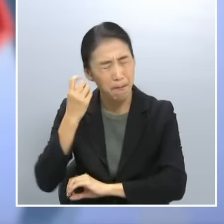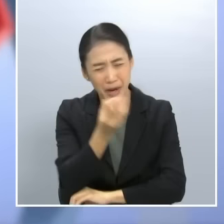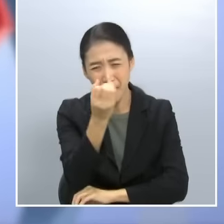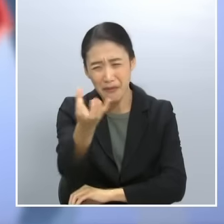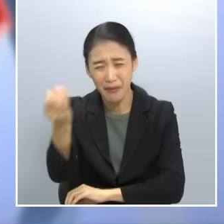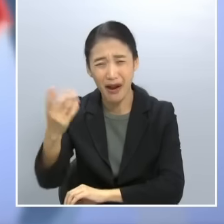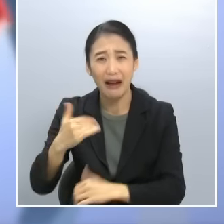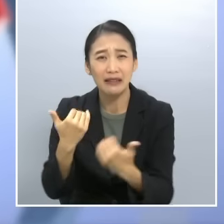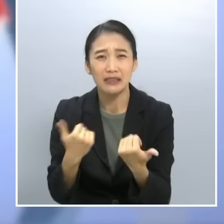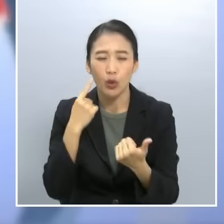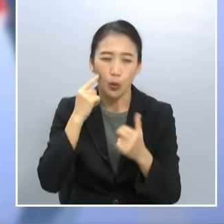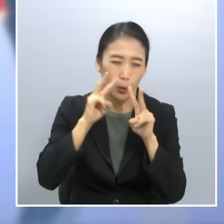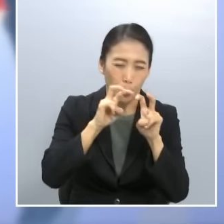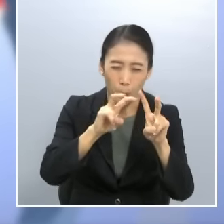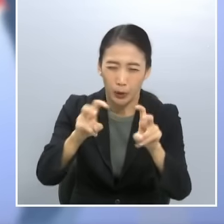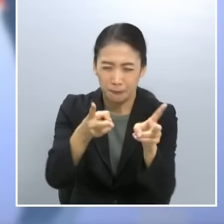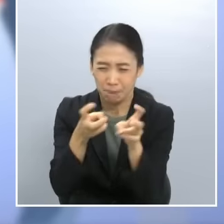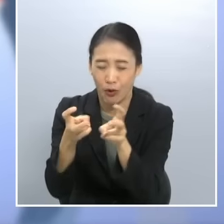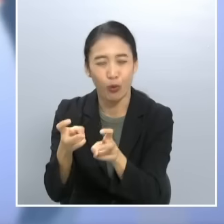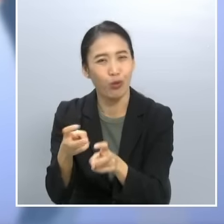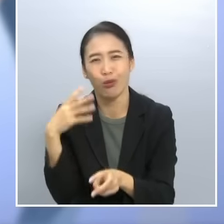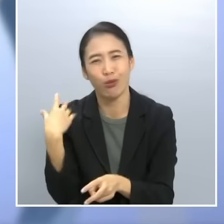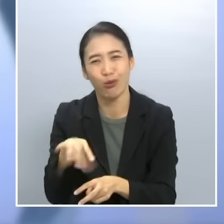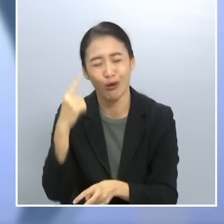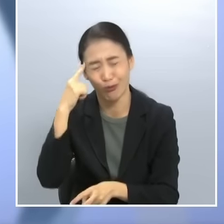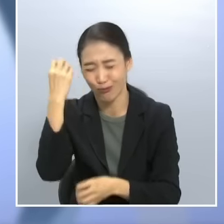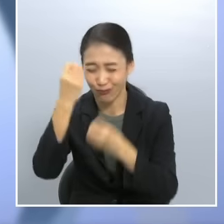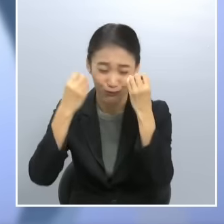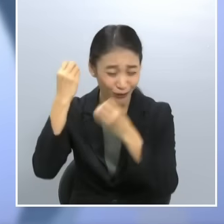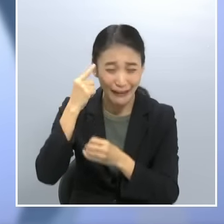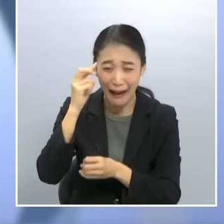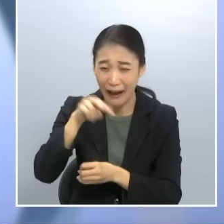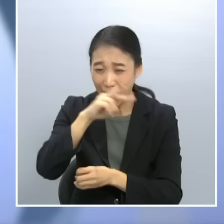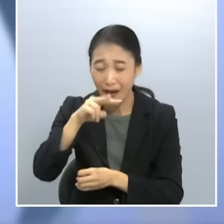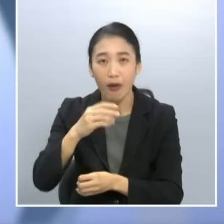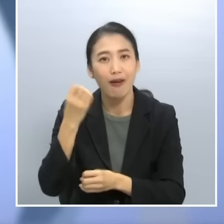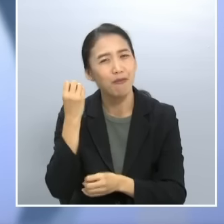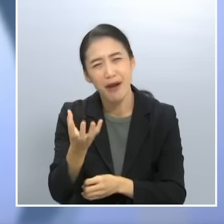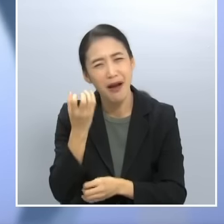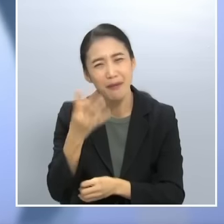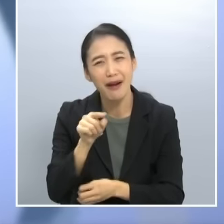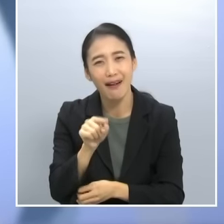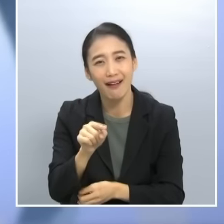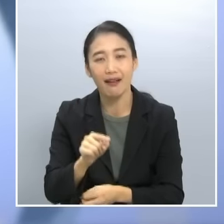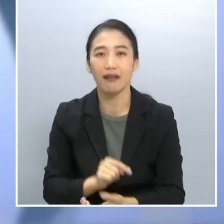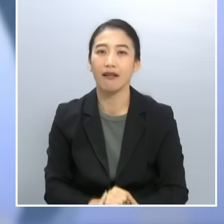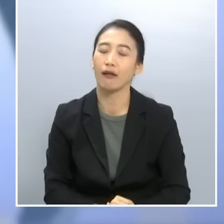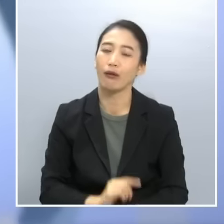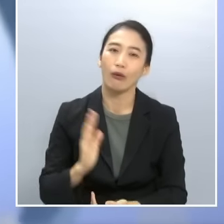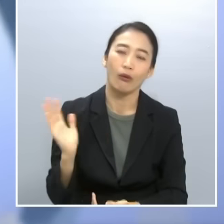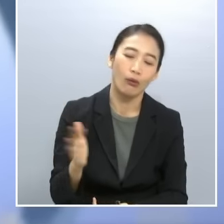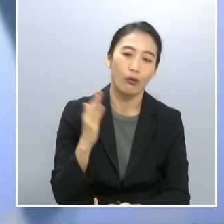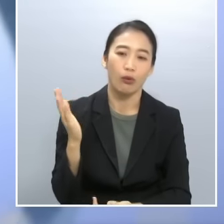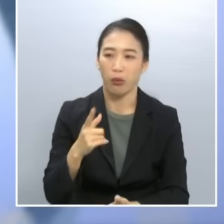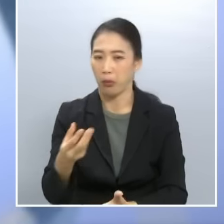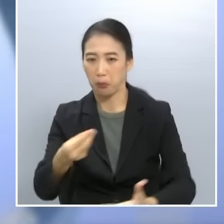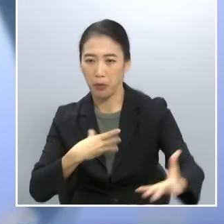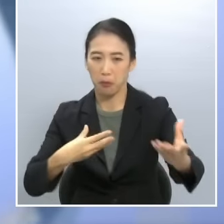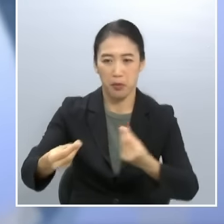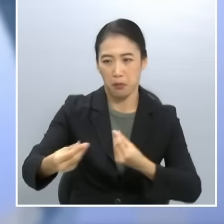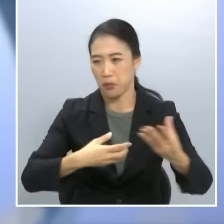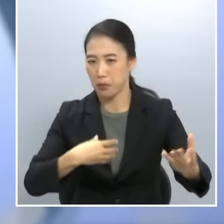คุณอาร์มนฤชามาบอกผมว่าพี่ผมปวดหัวกับกล้องวงจรปิดมากเลยคือเชื่อมตอนเนี้ยมันไหลเข้ามาเต็มไปหมดเลยค่ะคนนั้น